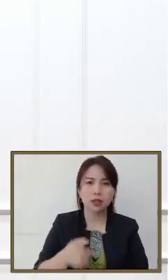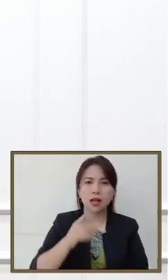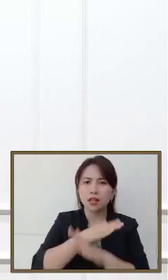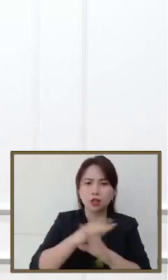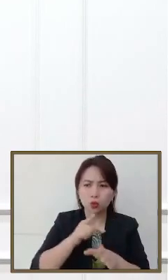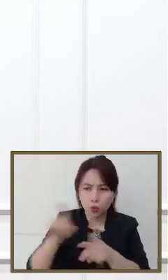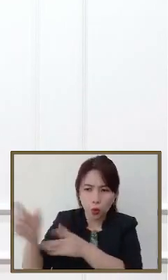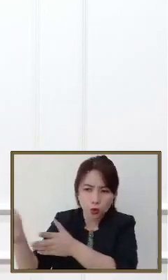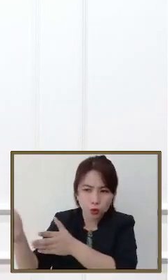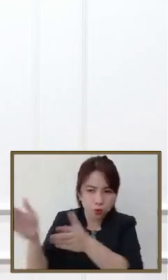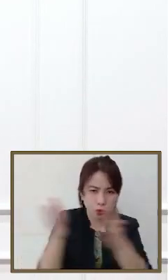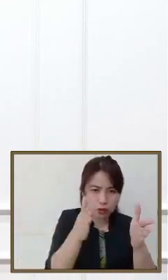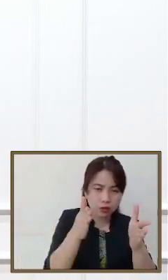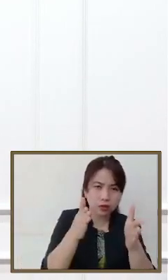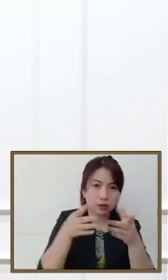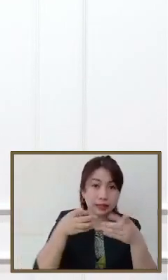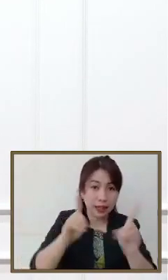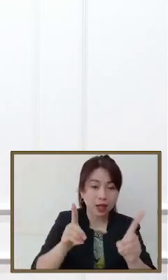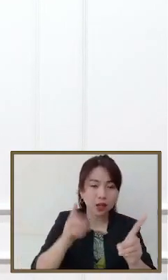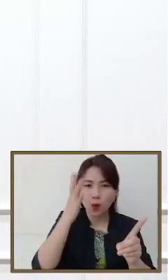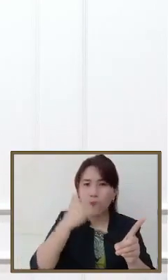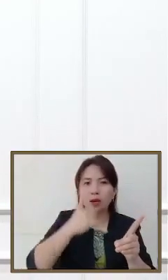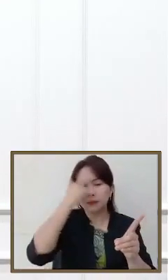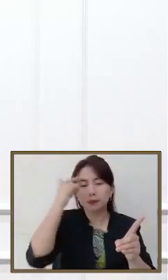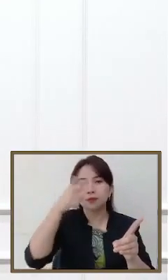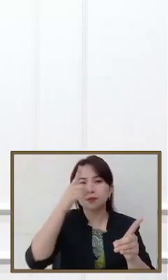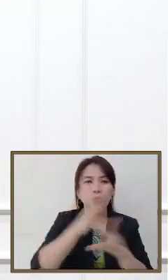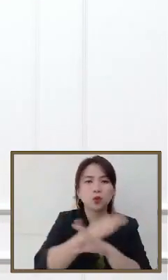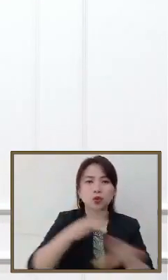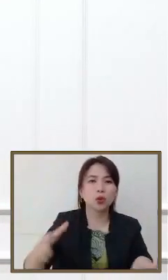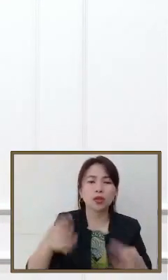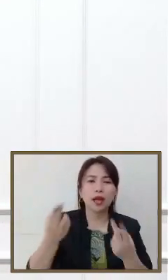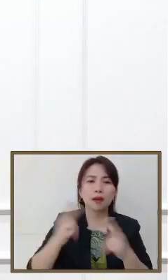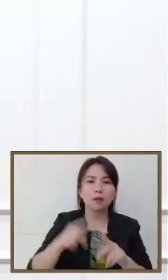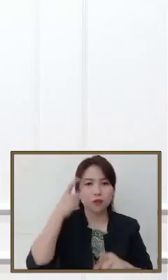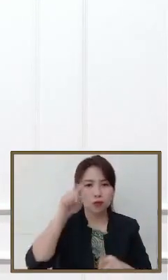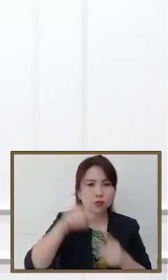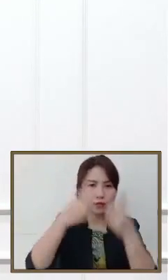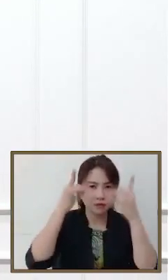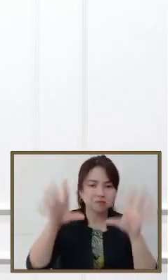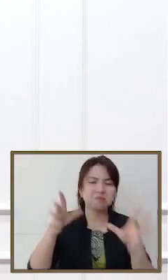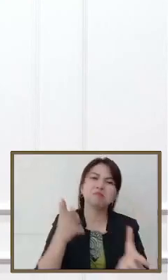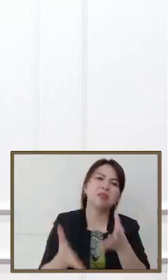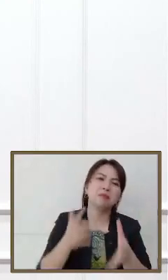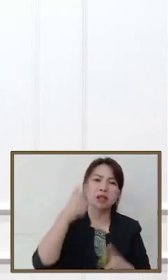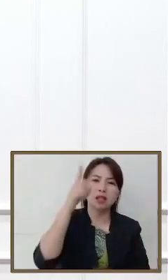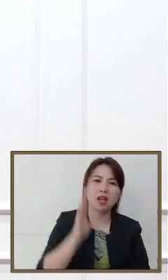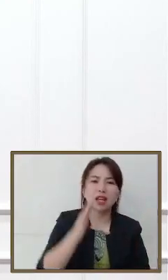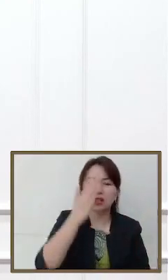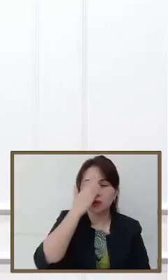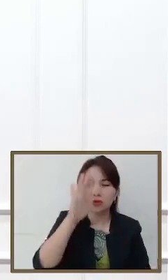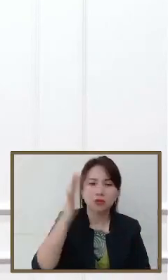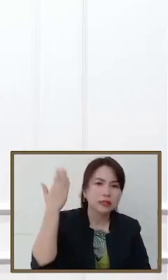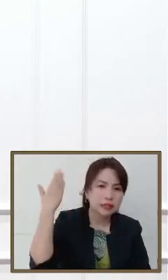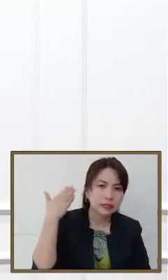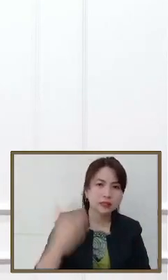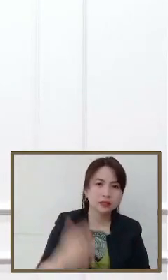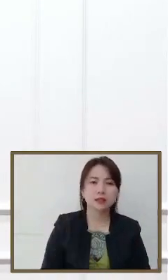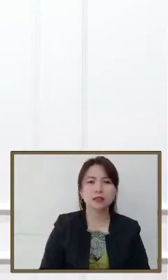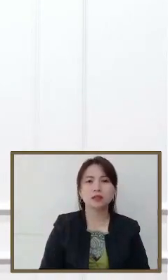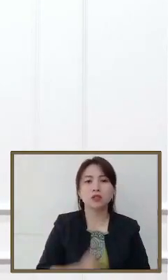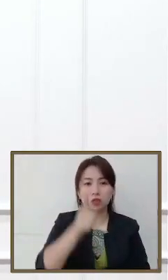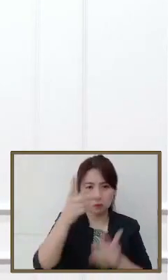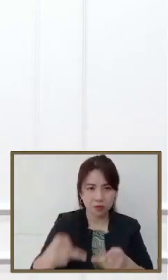kinoro ka Pumunta Bakit ayaw ng Diyos na mapahamak ka maaring Alam mo ang nakaraan mo alam mo ang kasalukuyan pero tandaan mo hindi mo alam